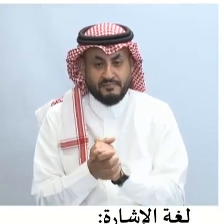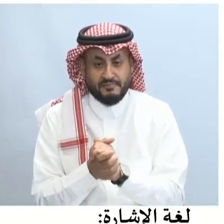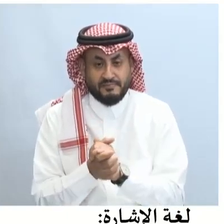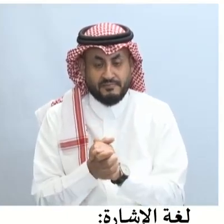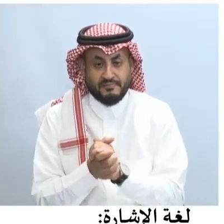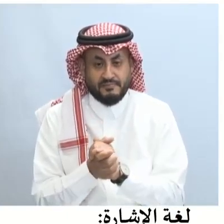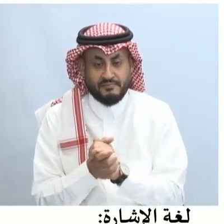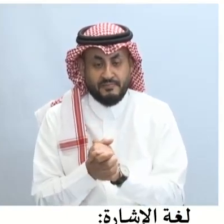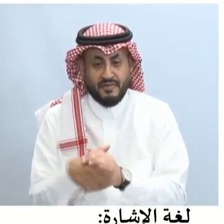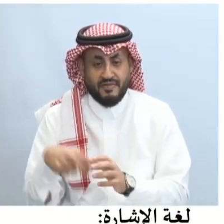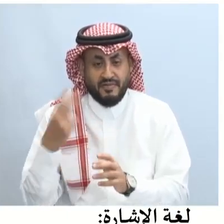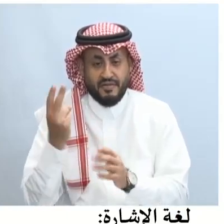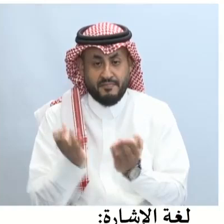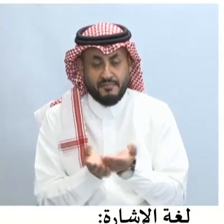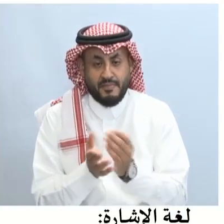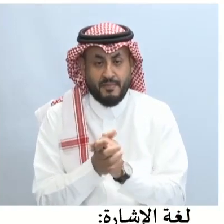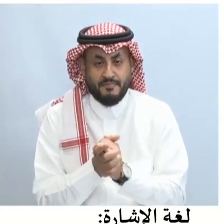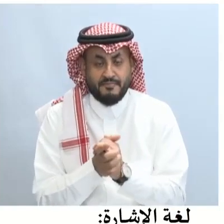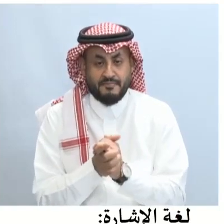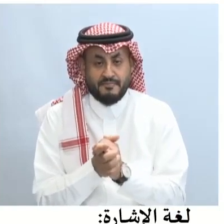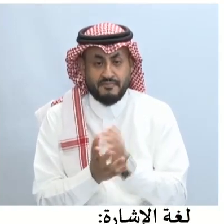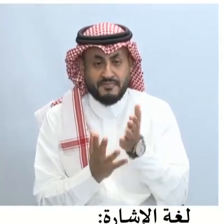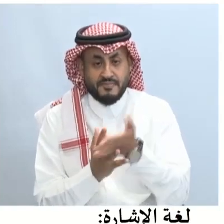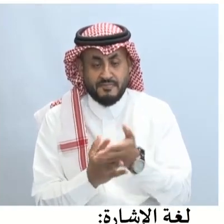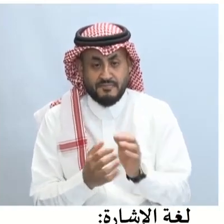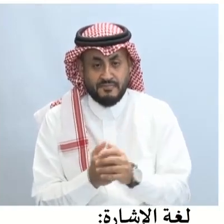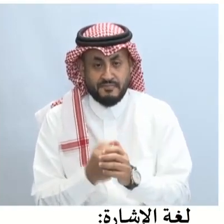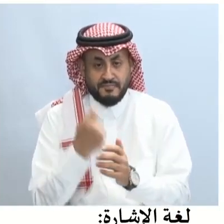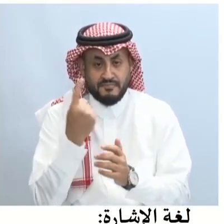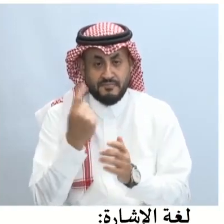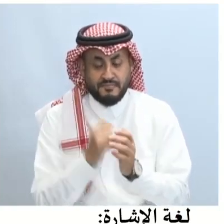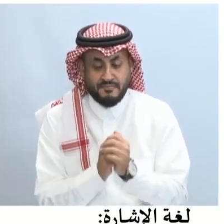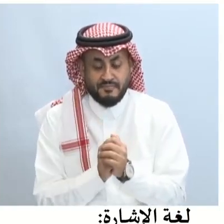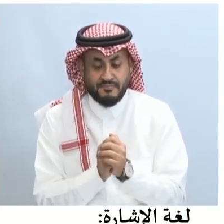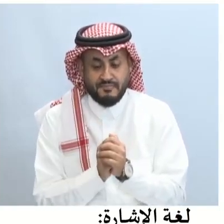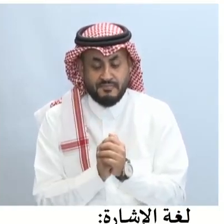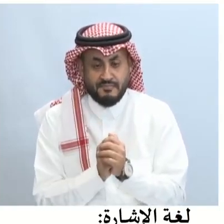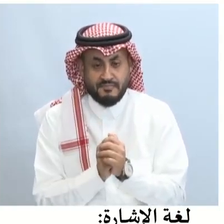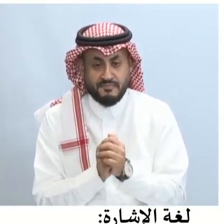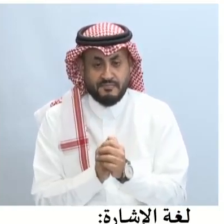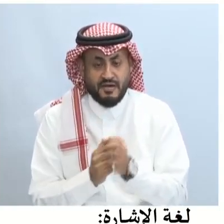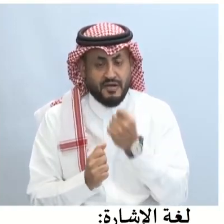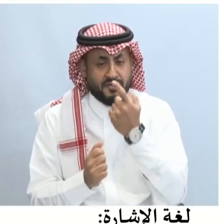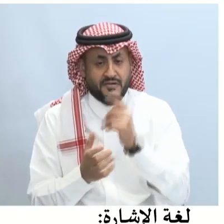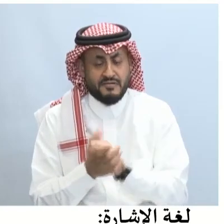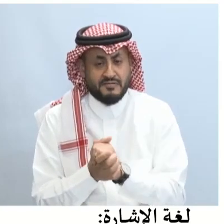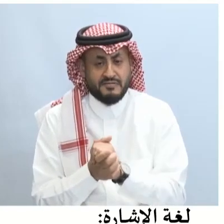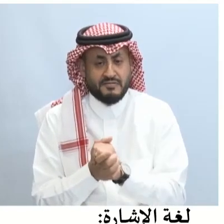او المرحله الثانيه الابتدائي الفصل الدراسي الاول الماده القران الكريم